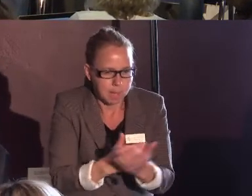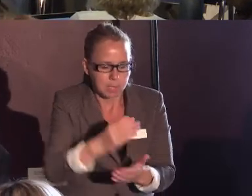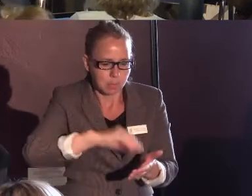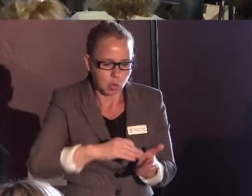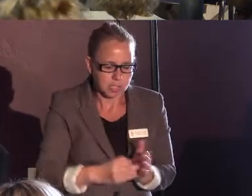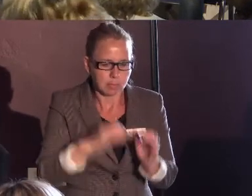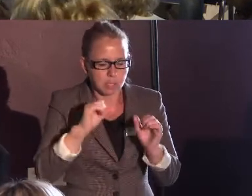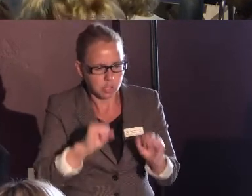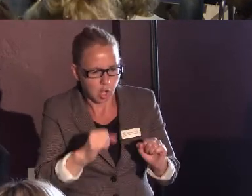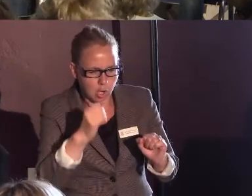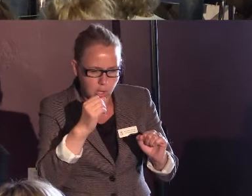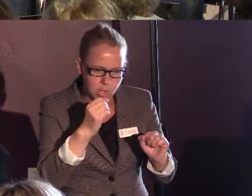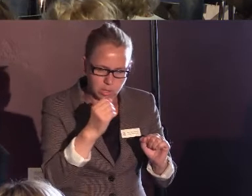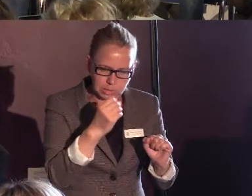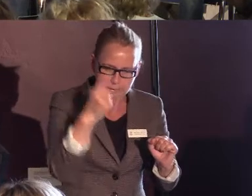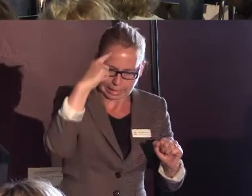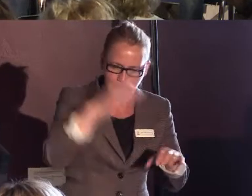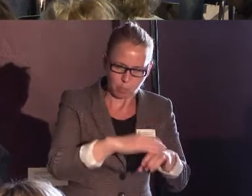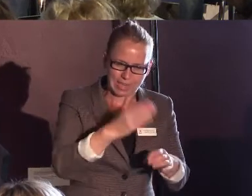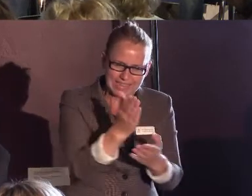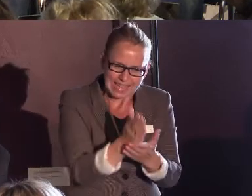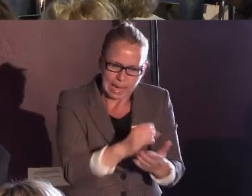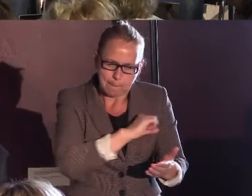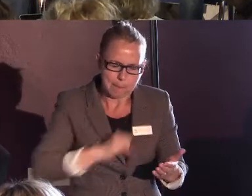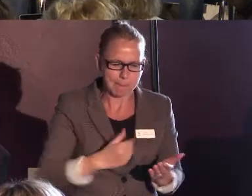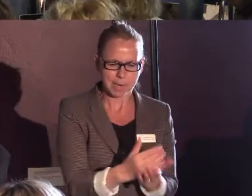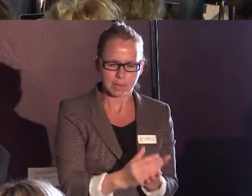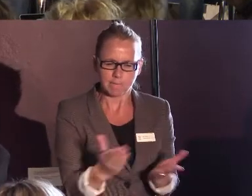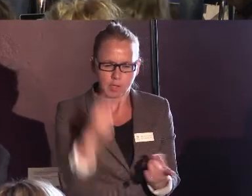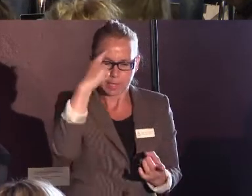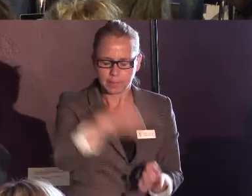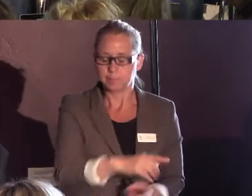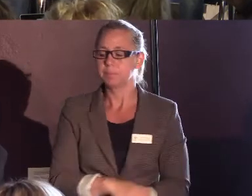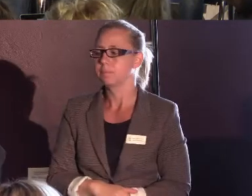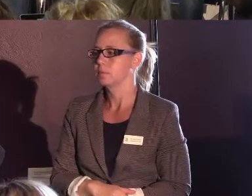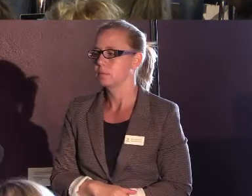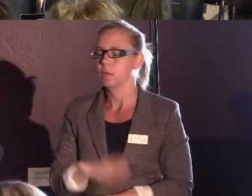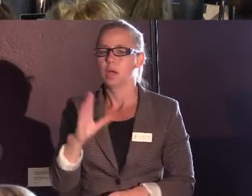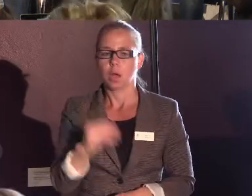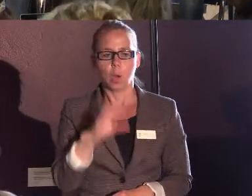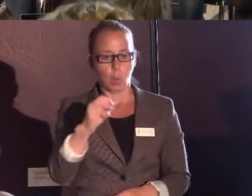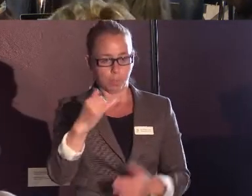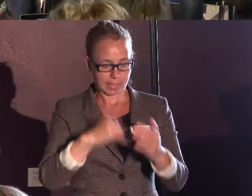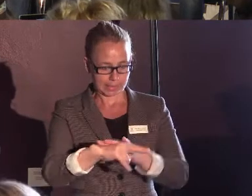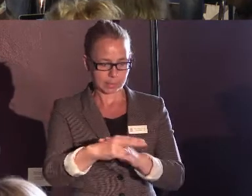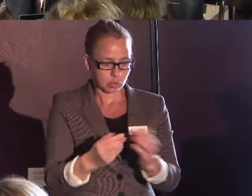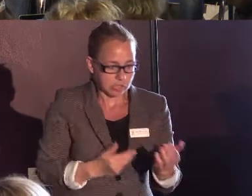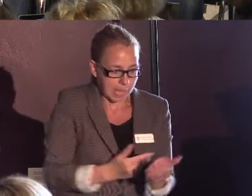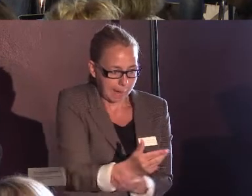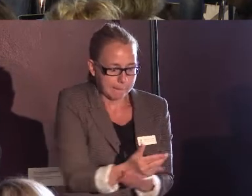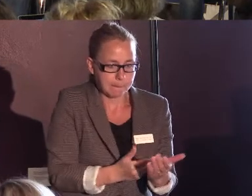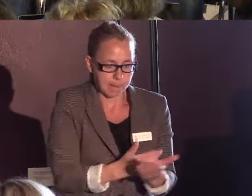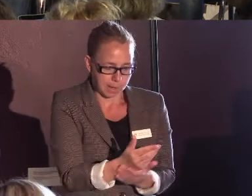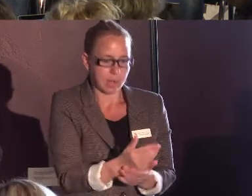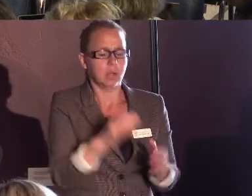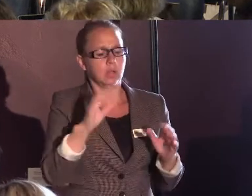att uppmärksamma den delade makten. Vill du berätta lite om de tankarna? Ja, alltså när man går in i ett samarbete eller samverkan